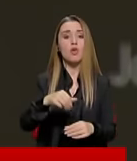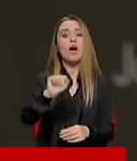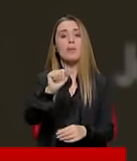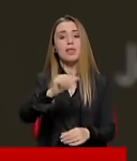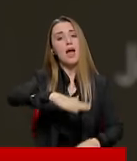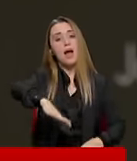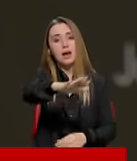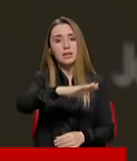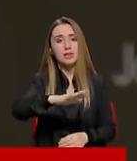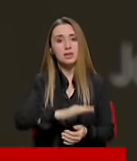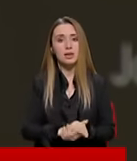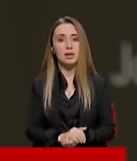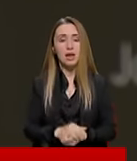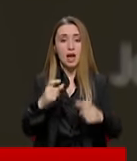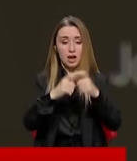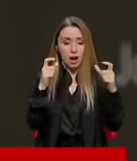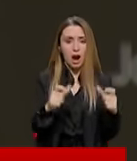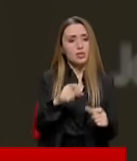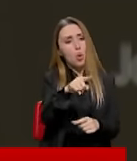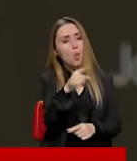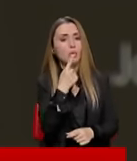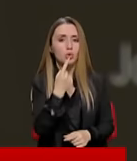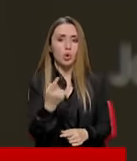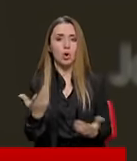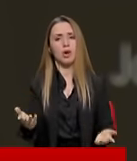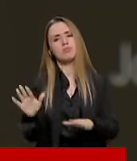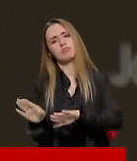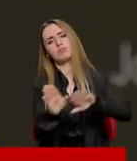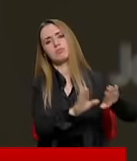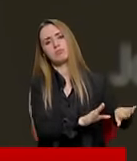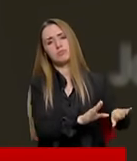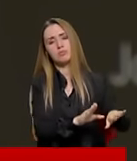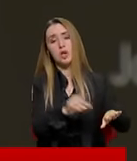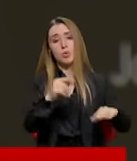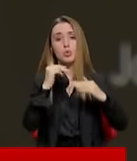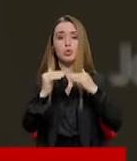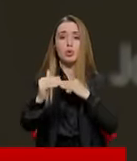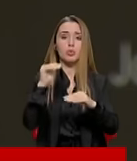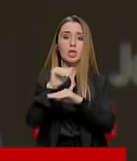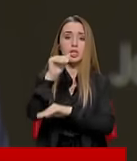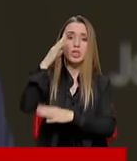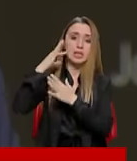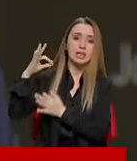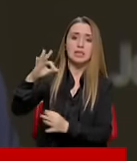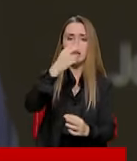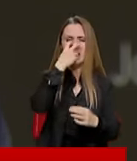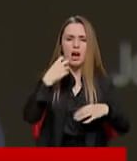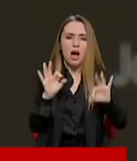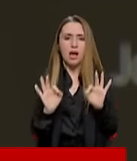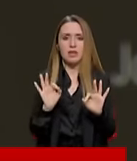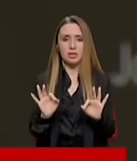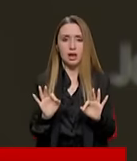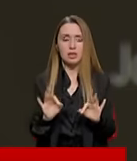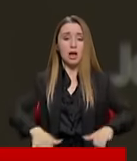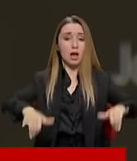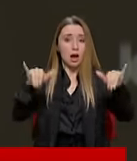Herkes işte gazze'yi öne sürüyor falan bırakın Allah aşkına bu toplumda yaşayan insanların hassasiyetleri hemen